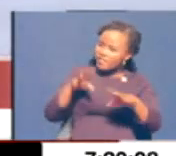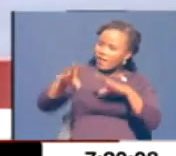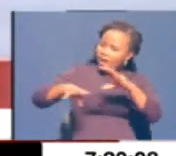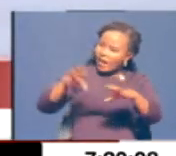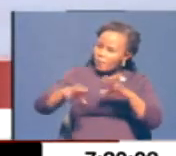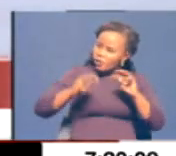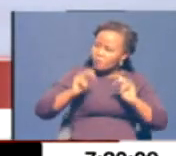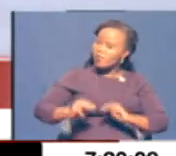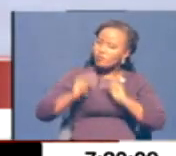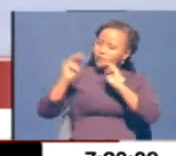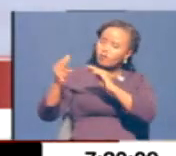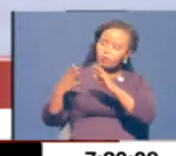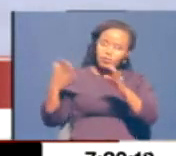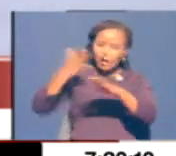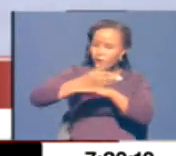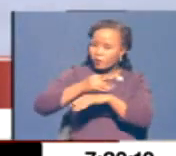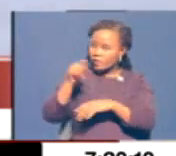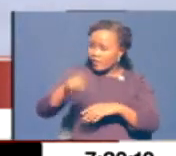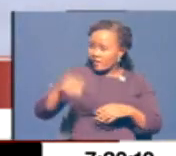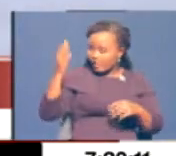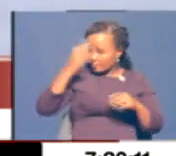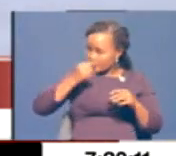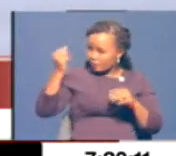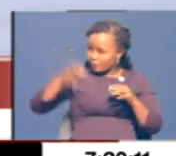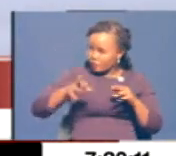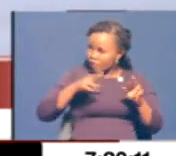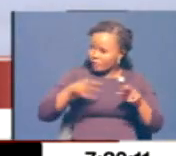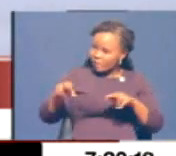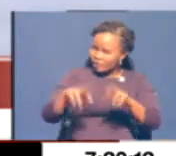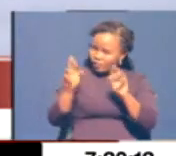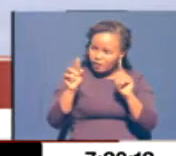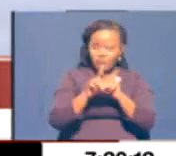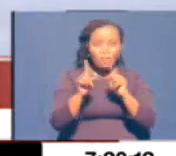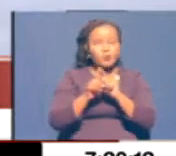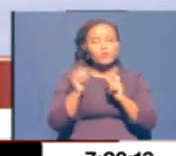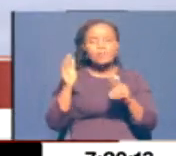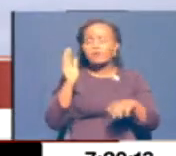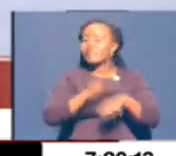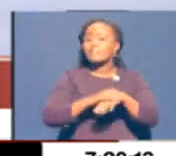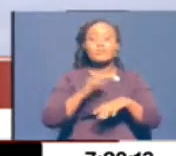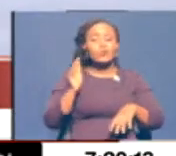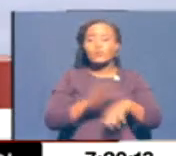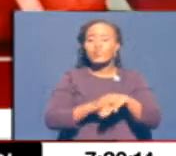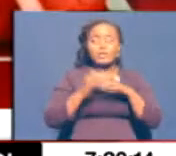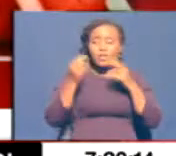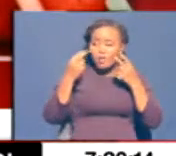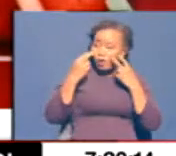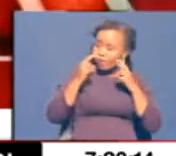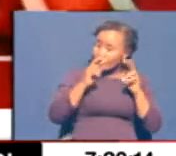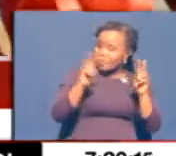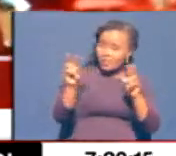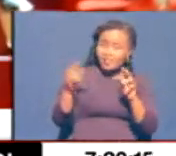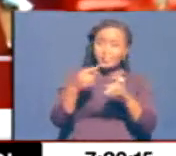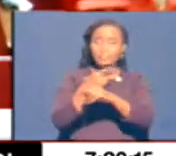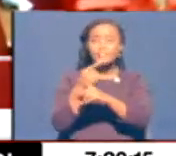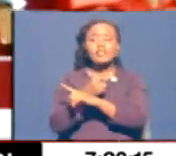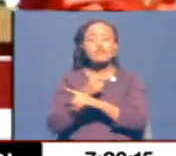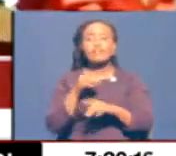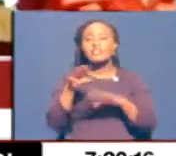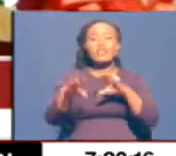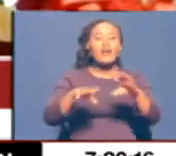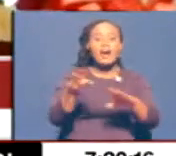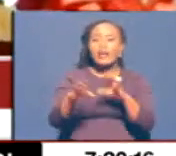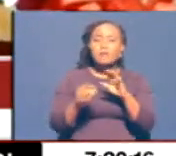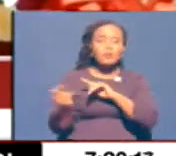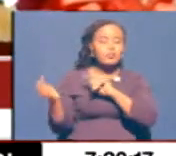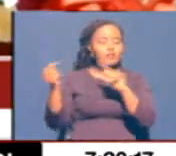beautiful river. And yes, it's exciting to see hundreds of thousands of wildebeest coming into this area.